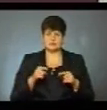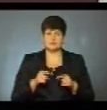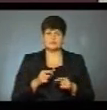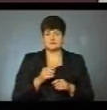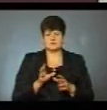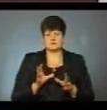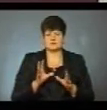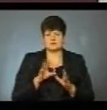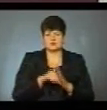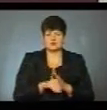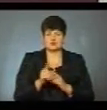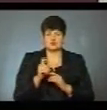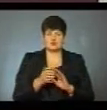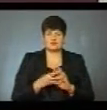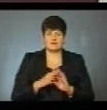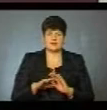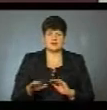задіяні 109 дітей.